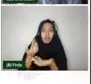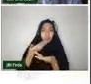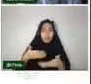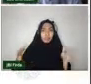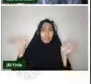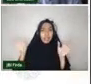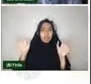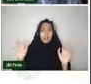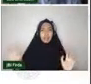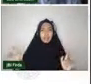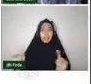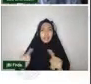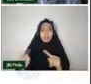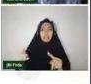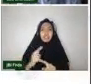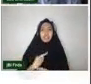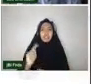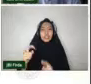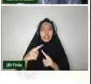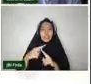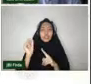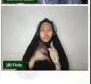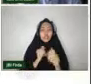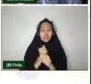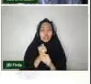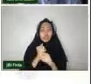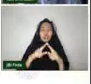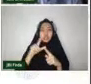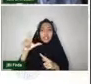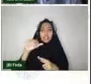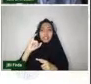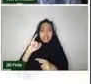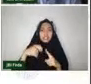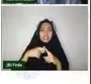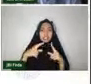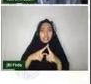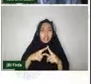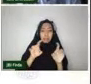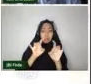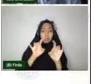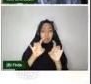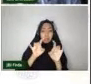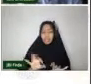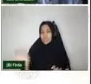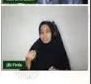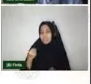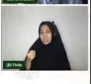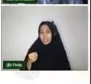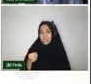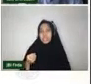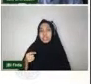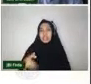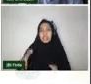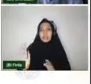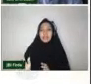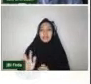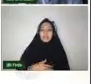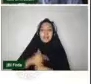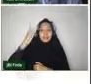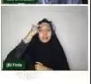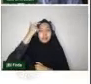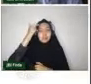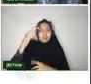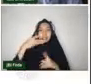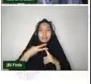ika. Jadi walaupun kita berbineka, kita tetap bersatu, tidak bisa membeda-bedakan. Dan hadirnya pembelajaran berdiferensiasi